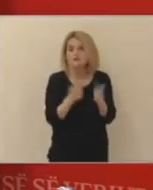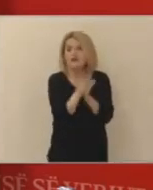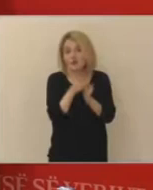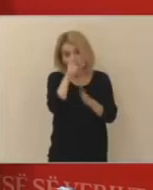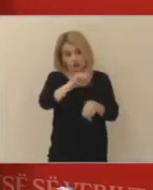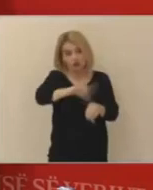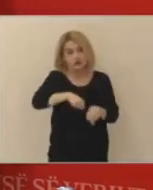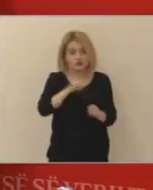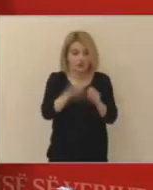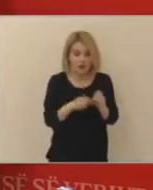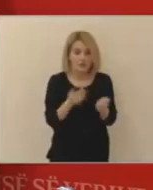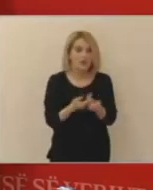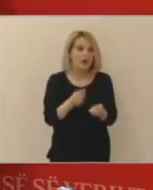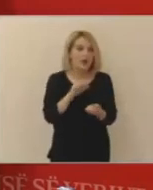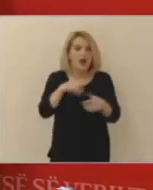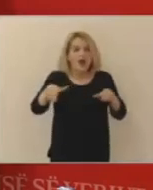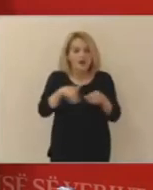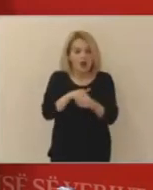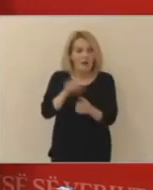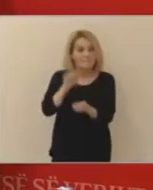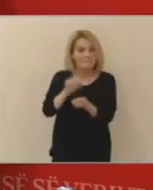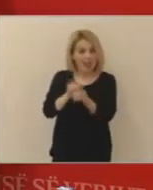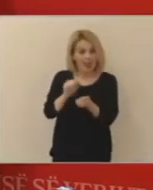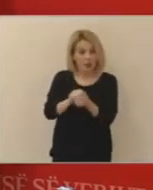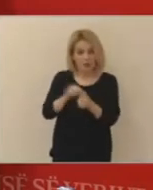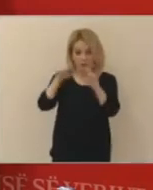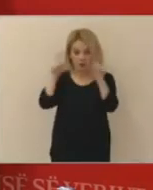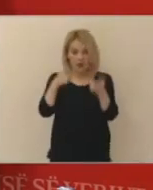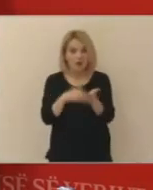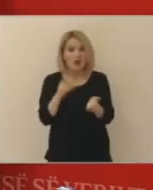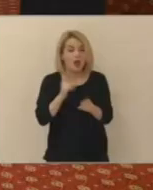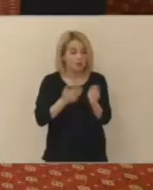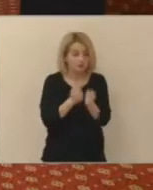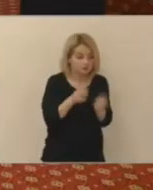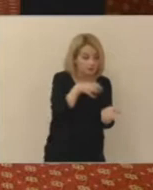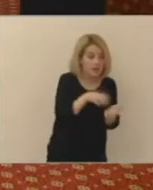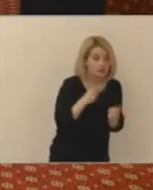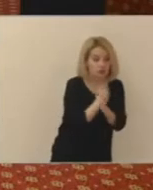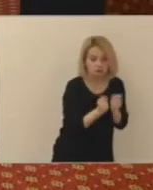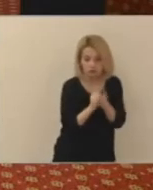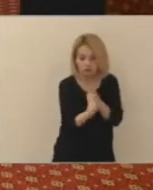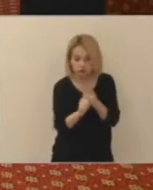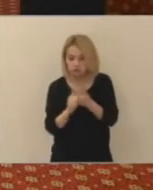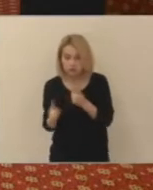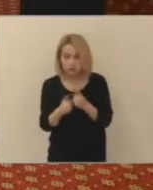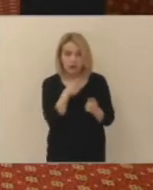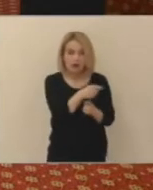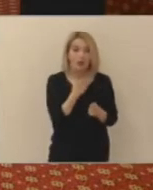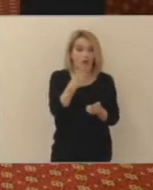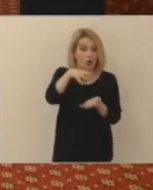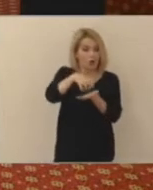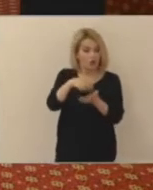за репортери, односно вработени во медиуми кои што имаат потреба од теренска работа, што е втората категорија на дозволи што ги